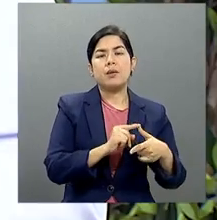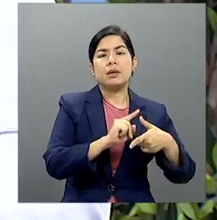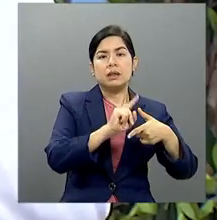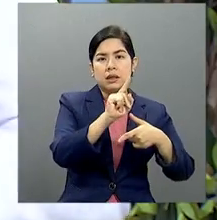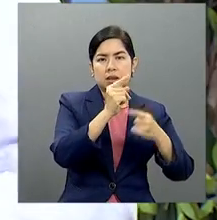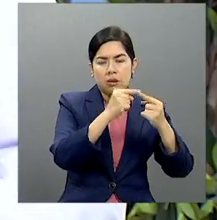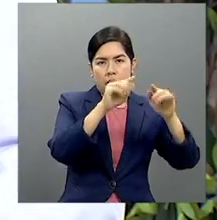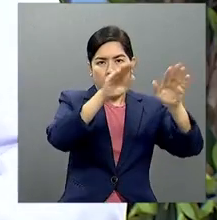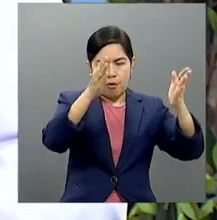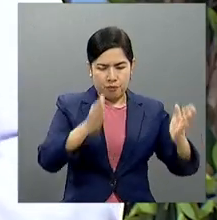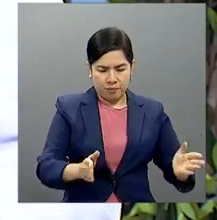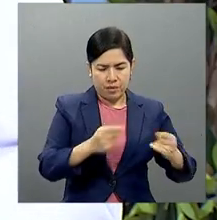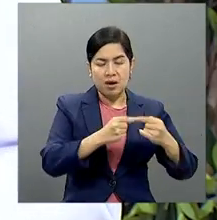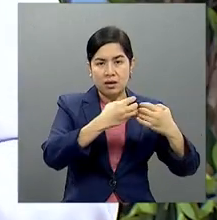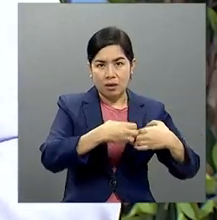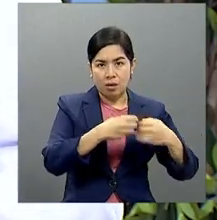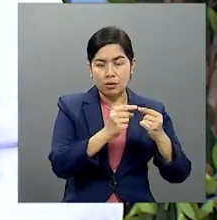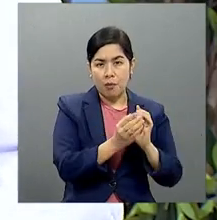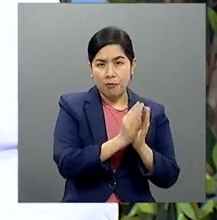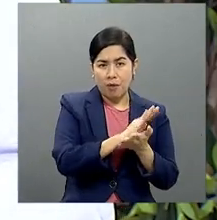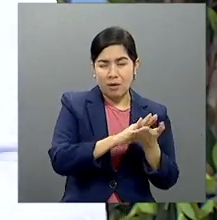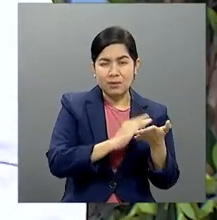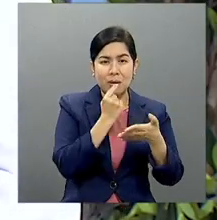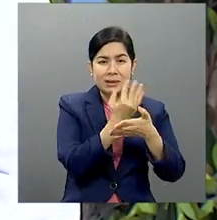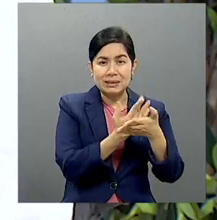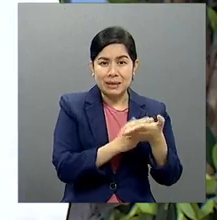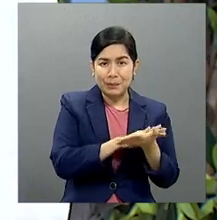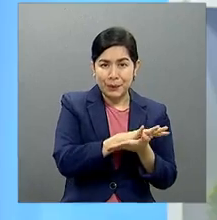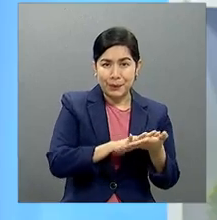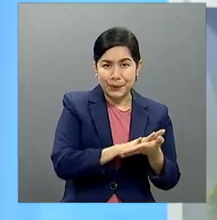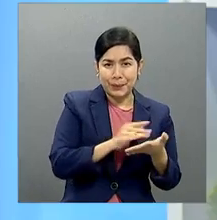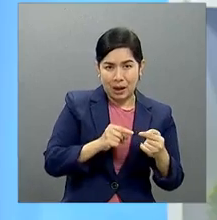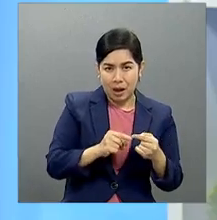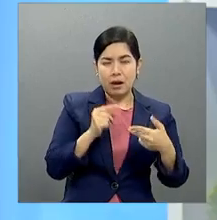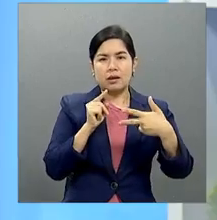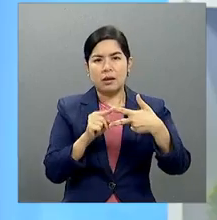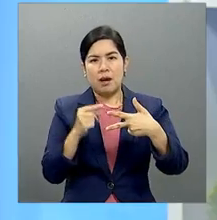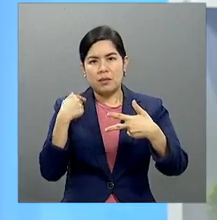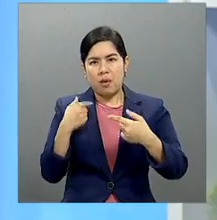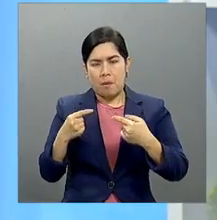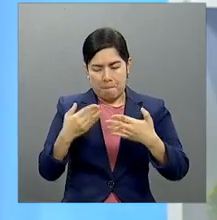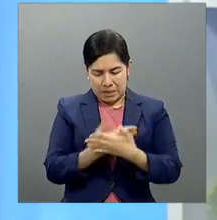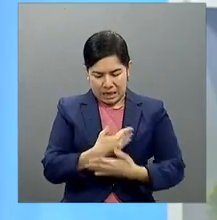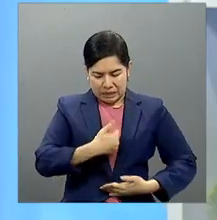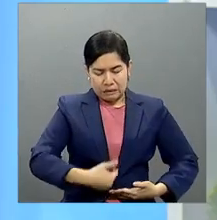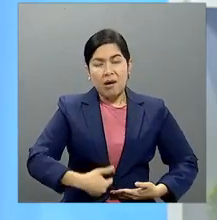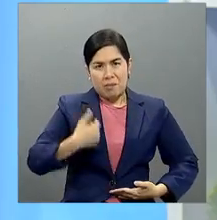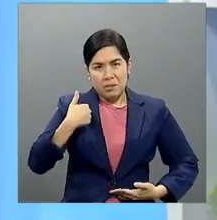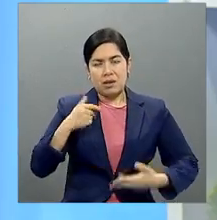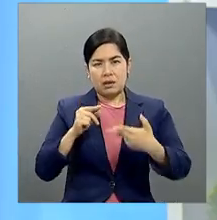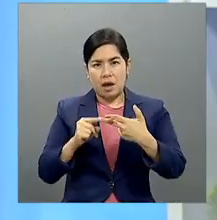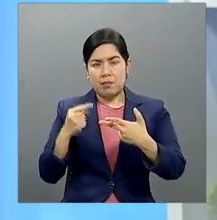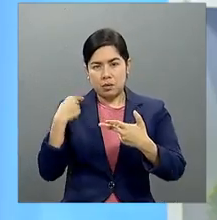การล้างไตทางช่องท้องชนิดที่3คือการปลูกถ่ายไตนะครับ นี่ก็จะมีในทุกๆระยะด้วยนะคะยังในเดือน